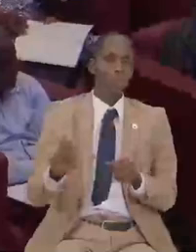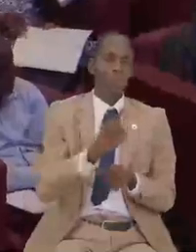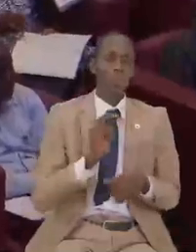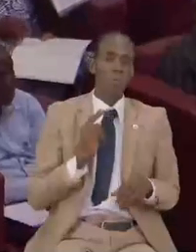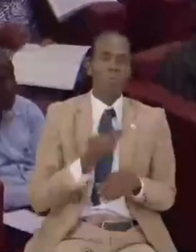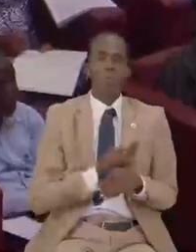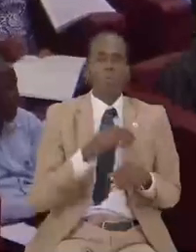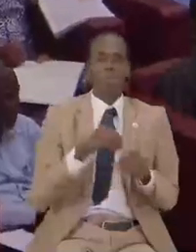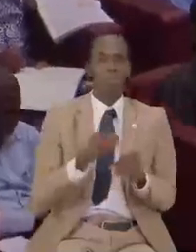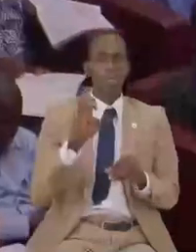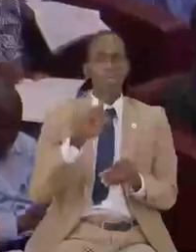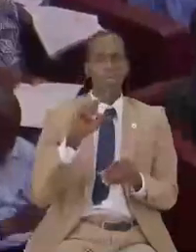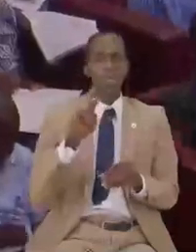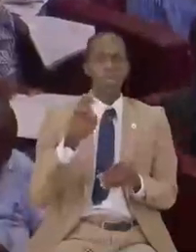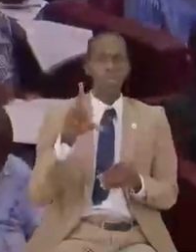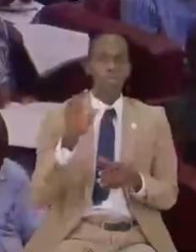allons à Ézéchiel.